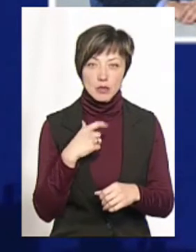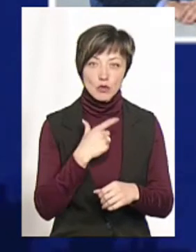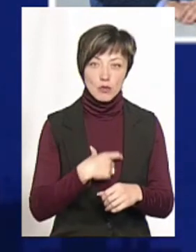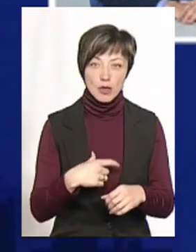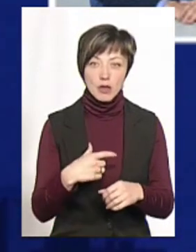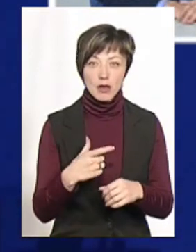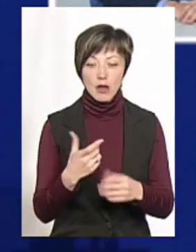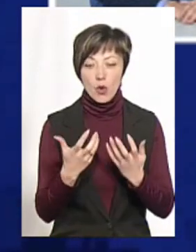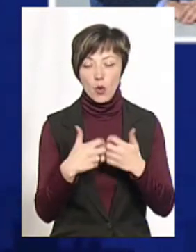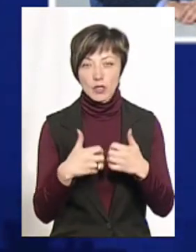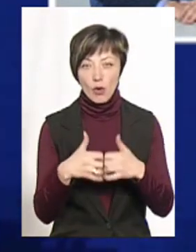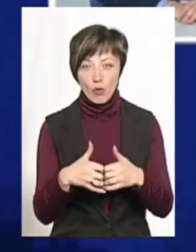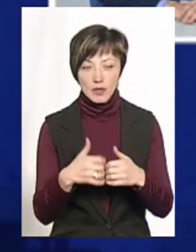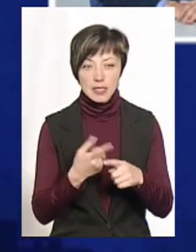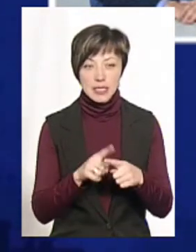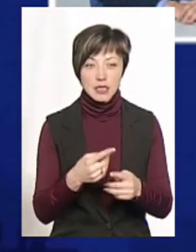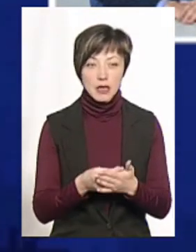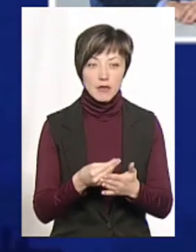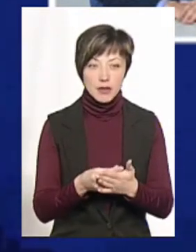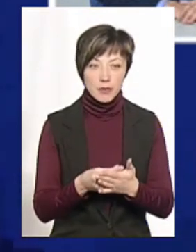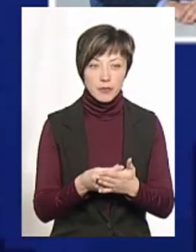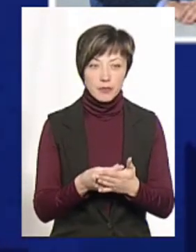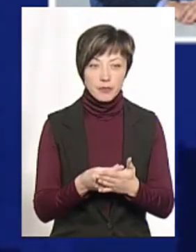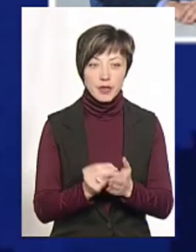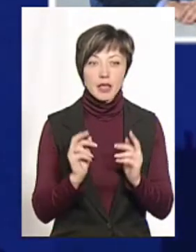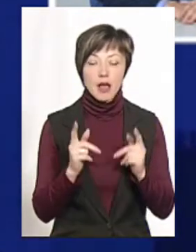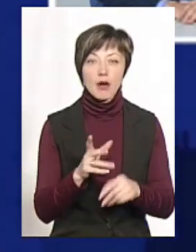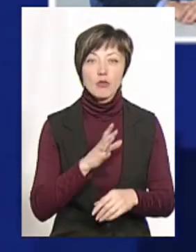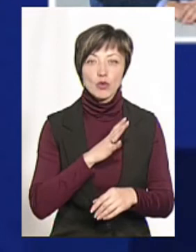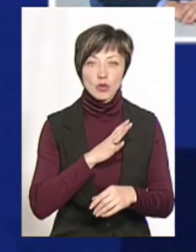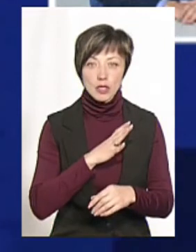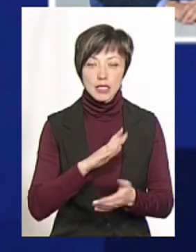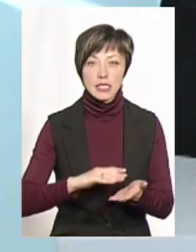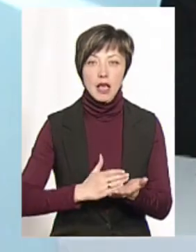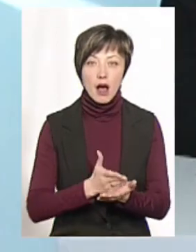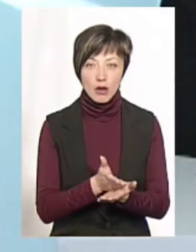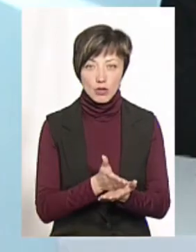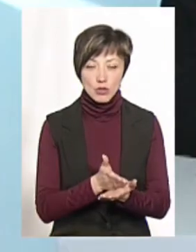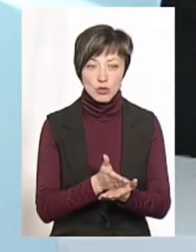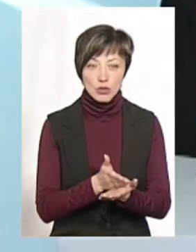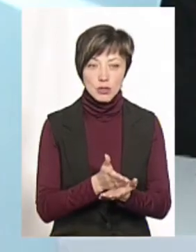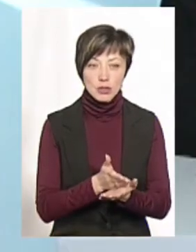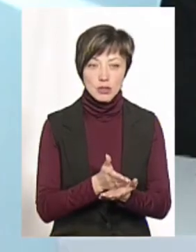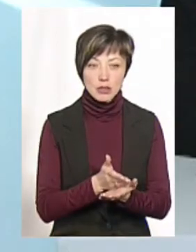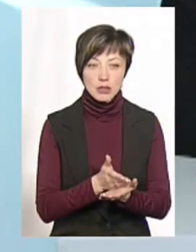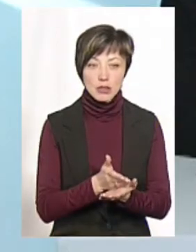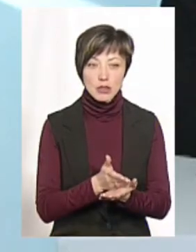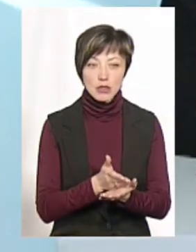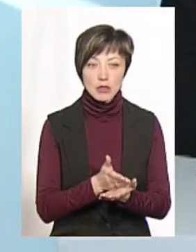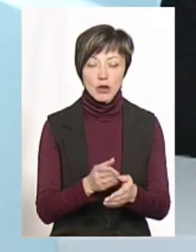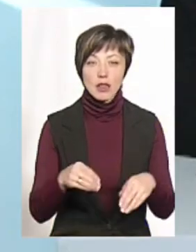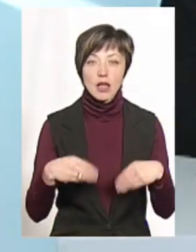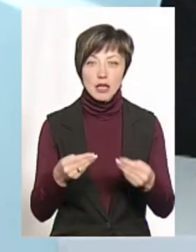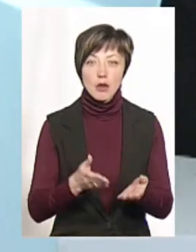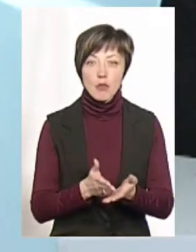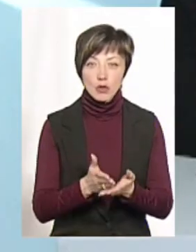собі розраховують ці тарифи. Як бути з якістю надаваних послуг,